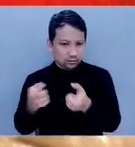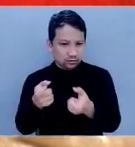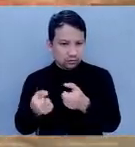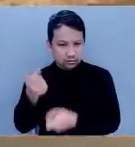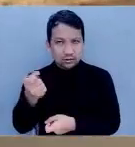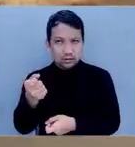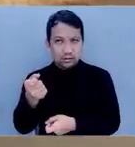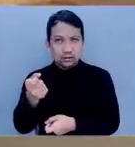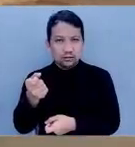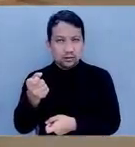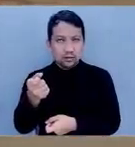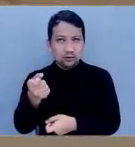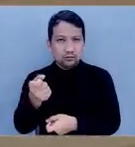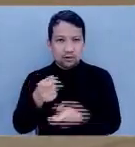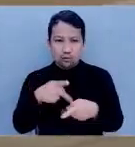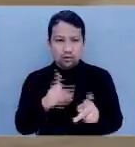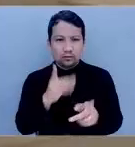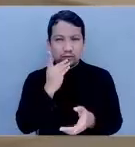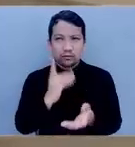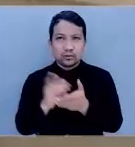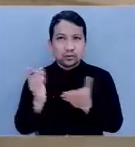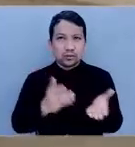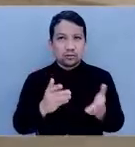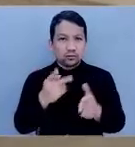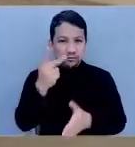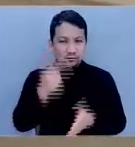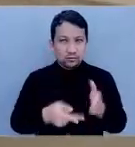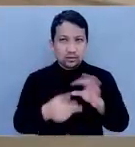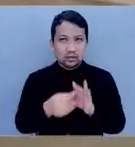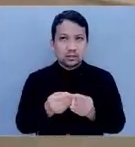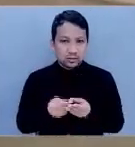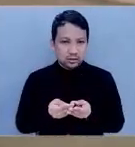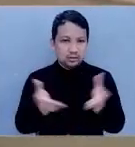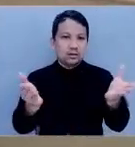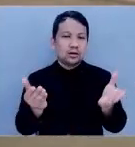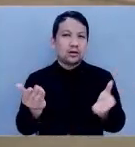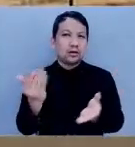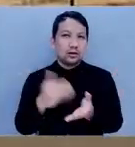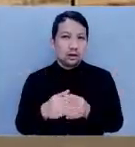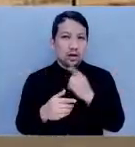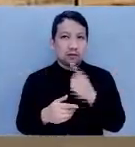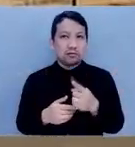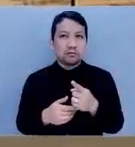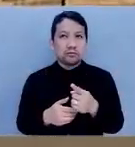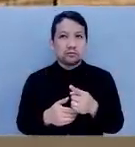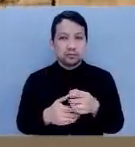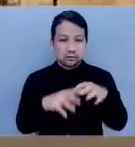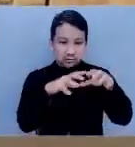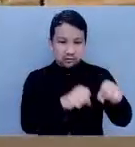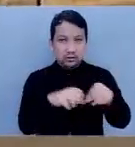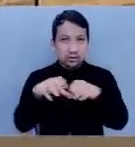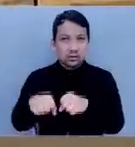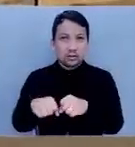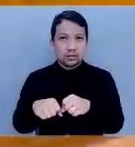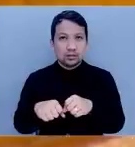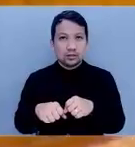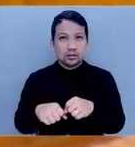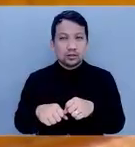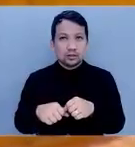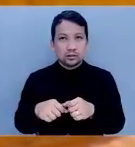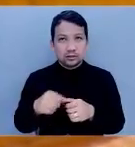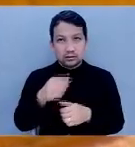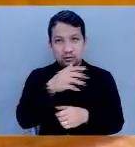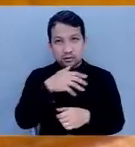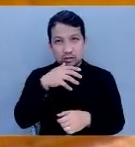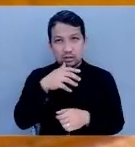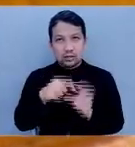smuggler Bukod sa price ceiling ipinamahagi na rin ng gobyerno ang mga nakumpiskang smuggled na bigas ng